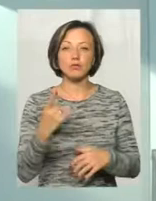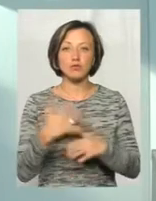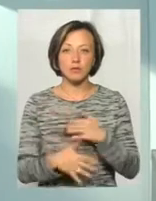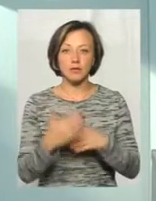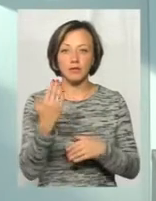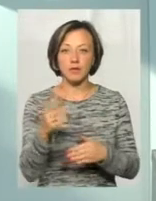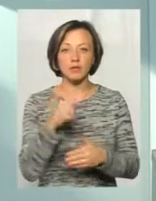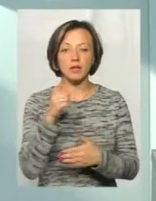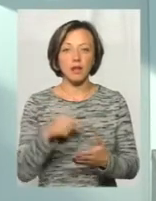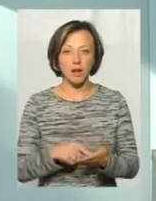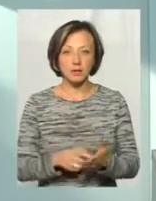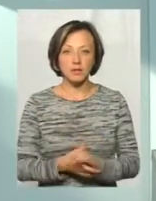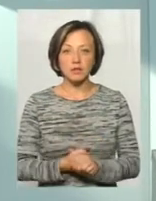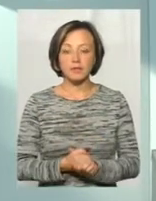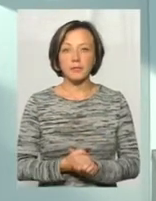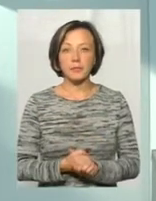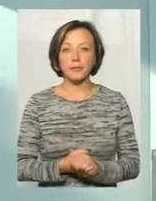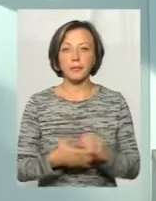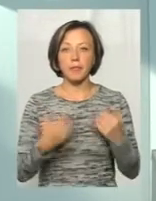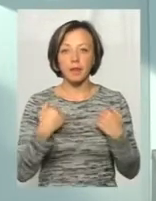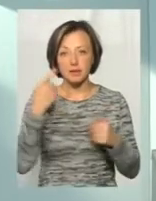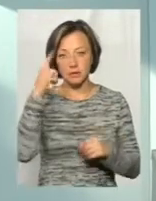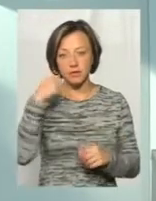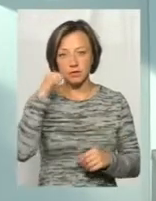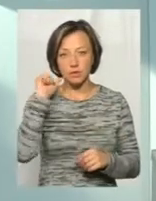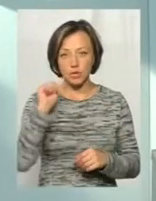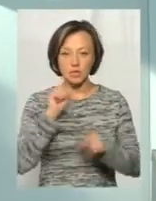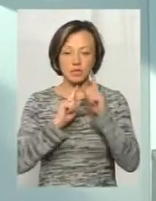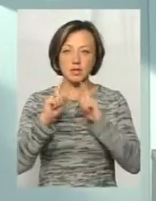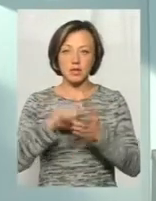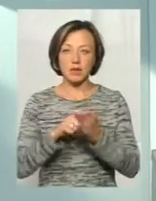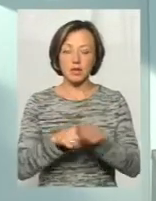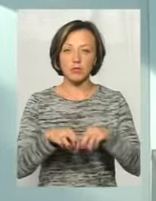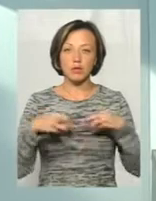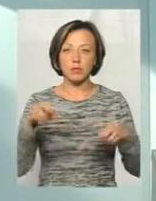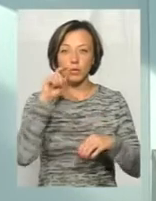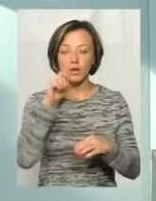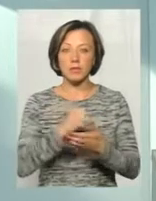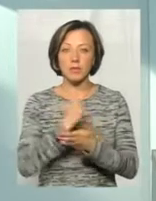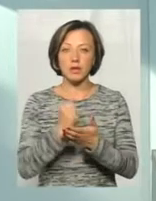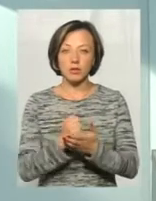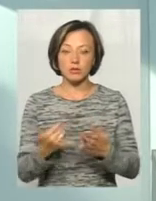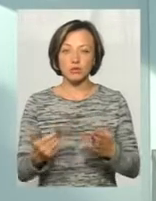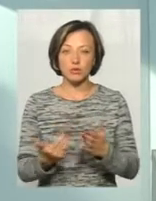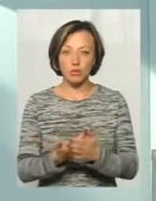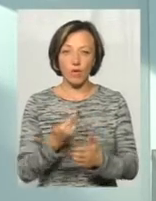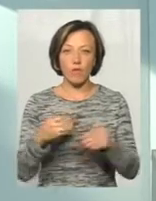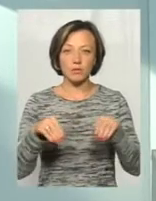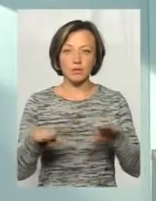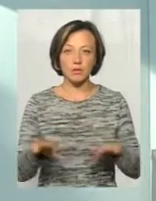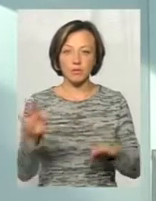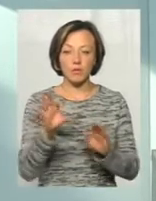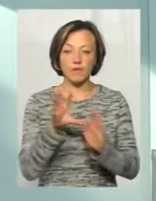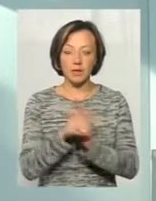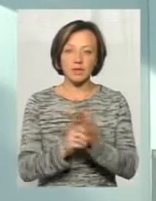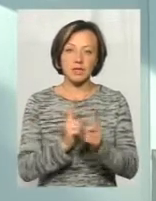ваше питання. Ну, наскільки мені відомо, учора на засіданні Кабінету міністрів України була прийнята чергова постанова щодо внесення